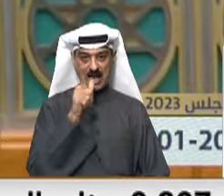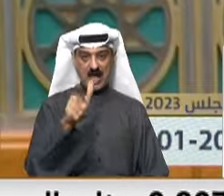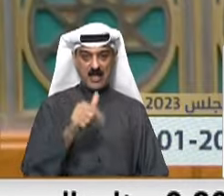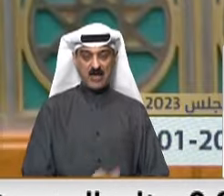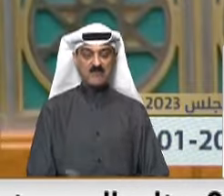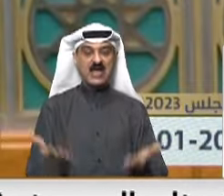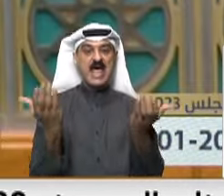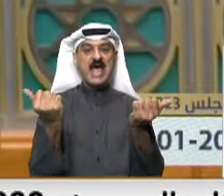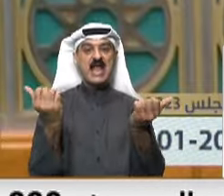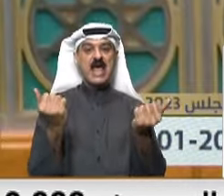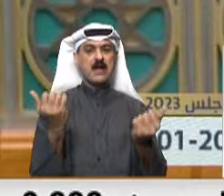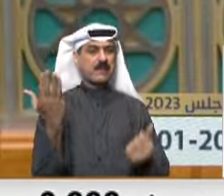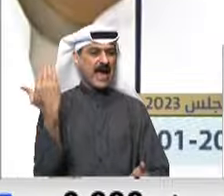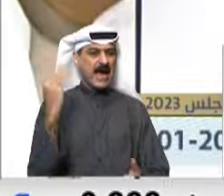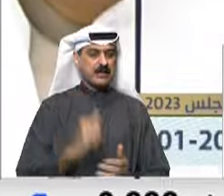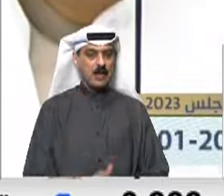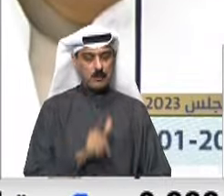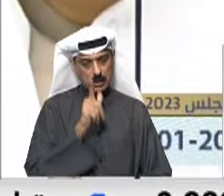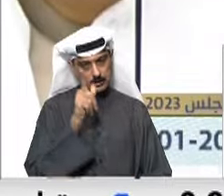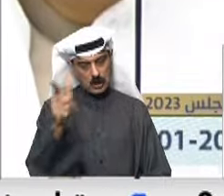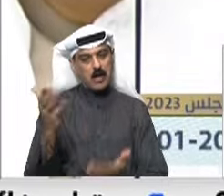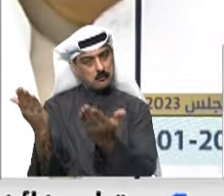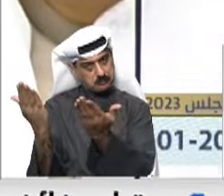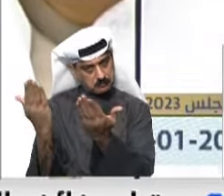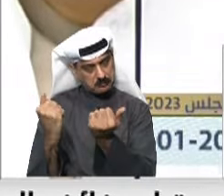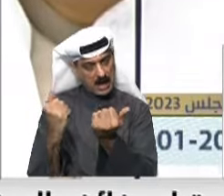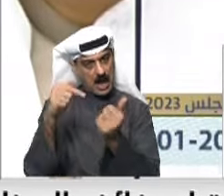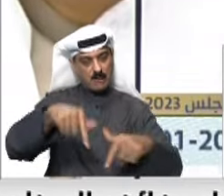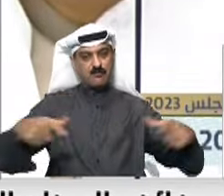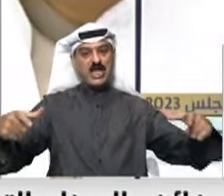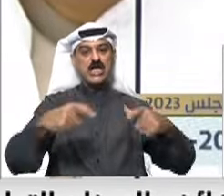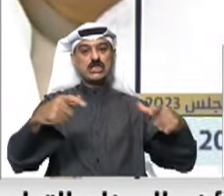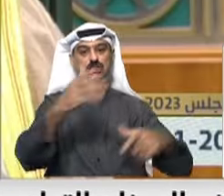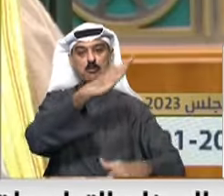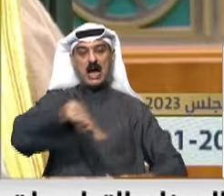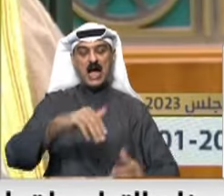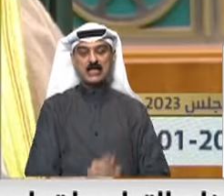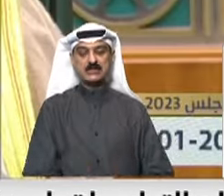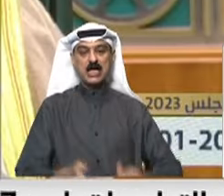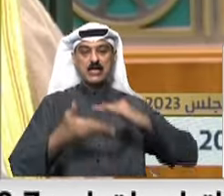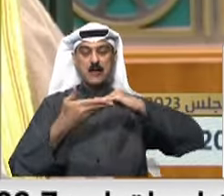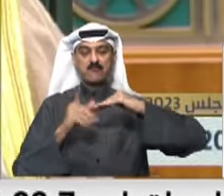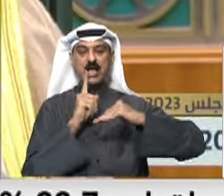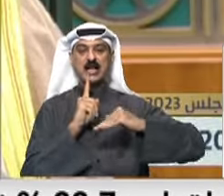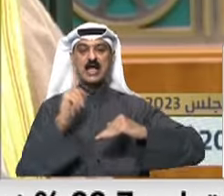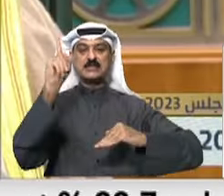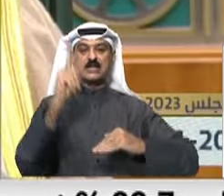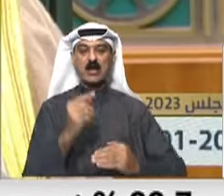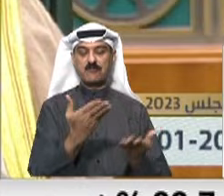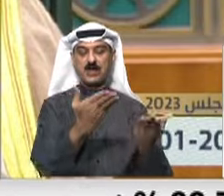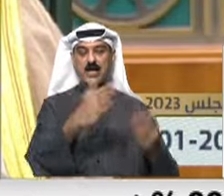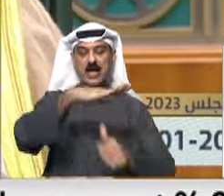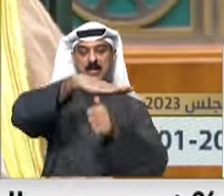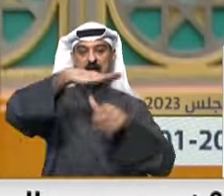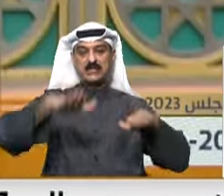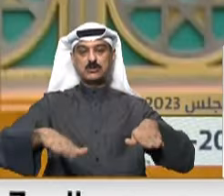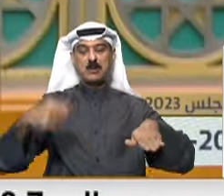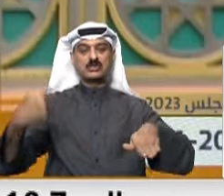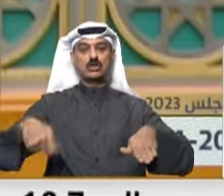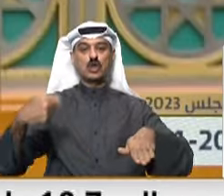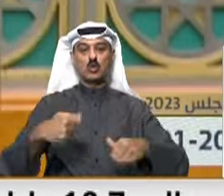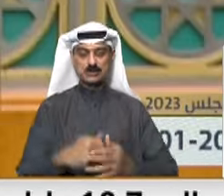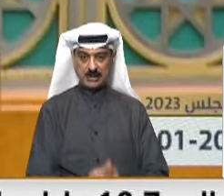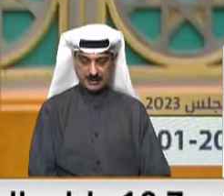الماضي الدعوه لحضور جلسه المجلس الخاصه لاداء نائب الامير سمو الشيخ الدكتور محمد صباح السالم